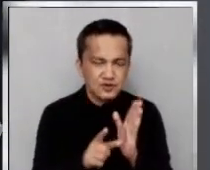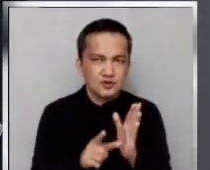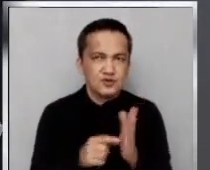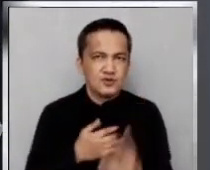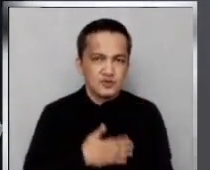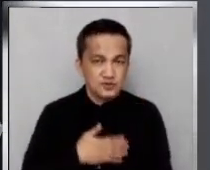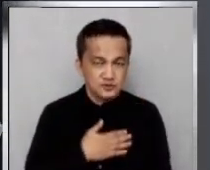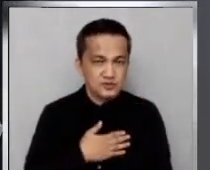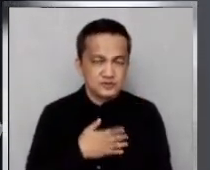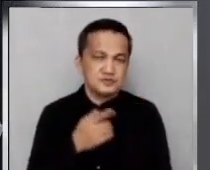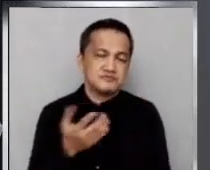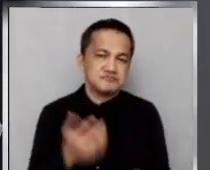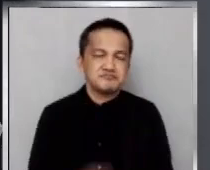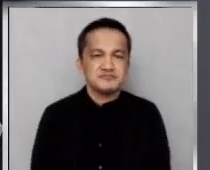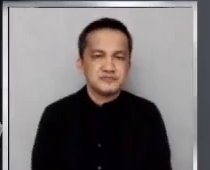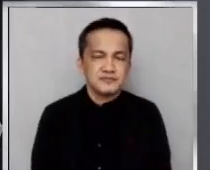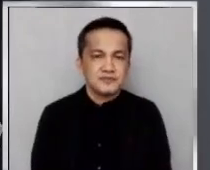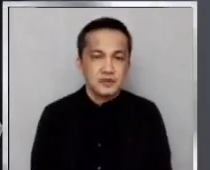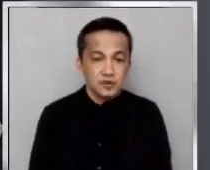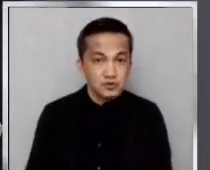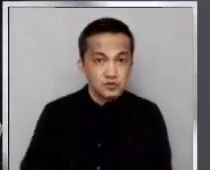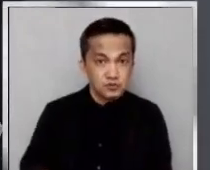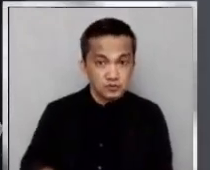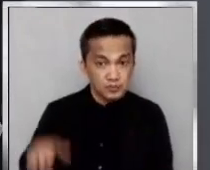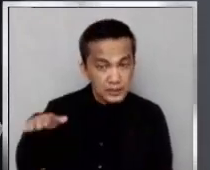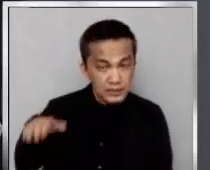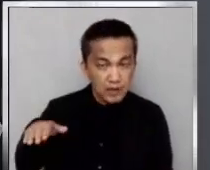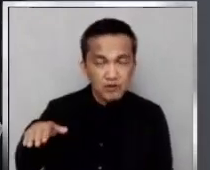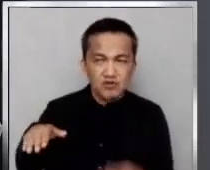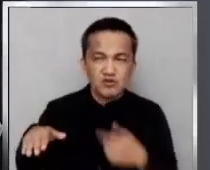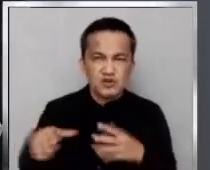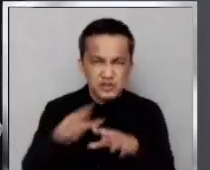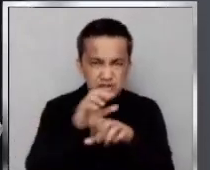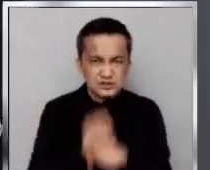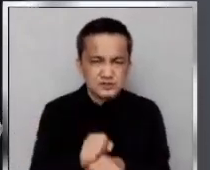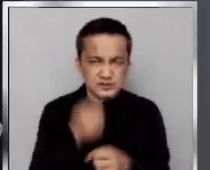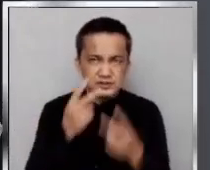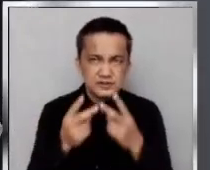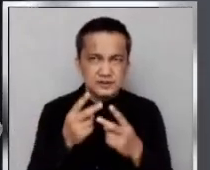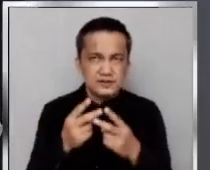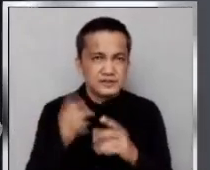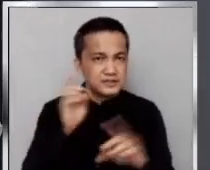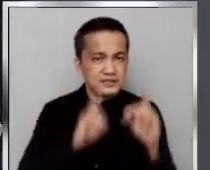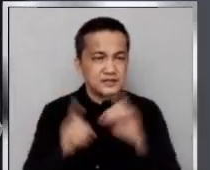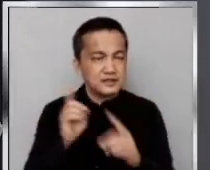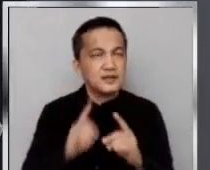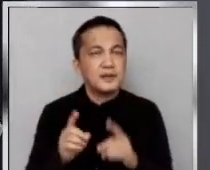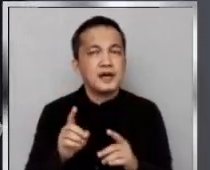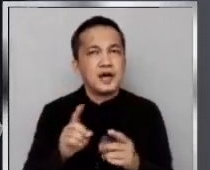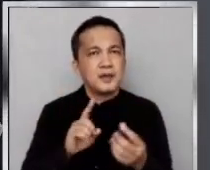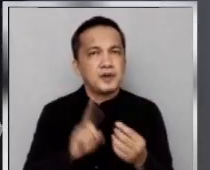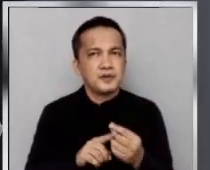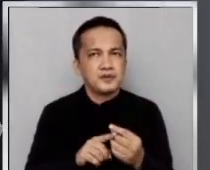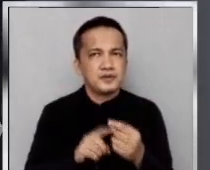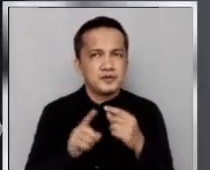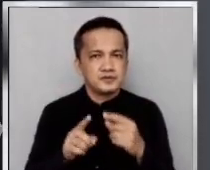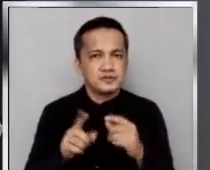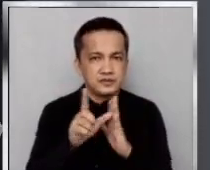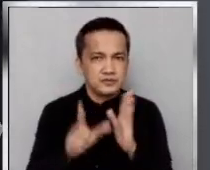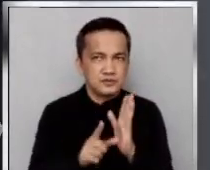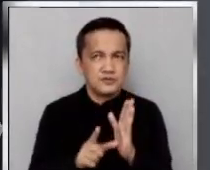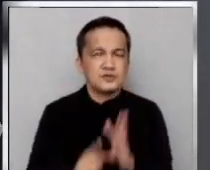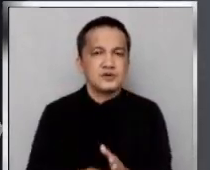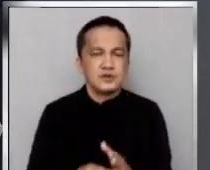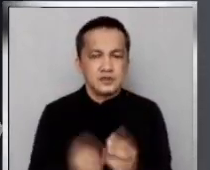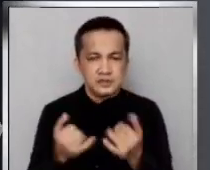actually. Dahil nung bata ako, hilig ko na manood ng mga series ng paglolo. At ngayon, napapansin ko